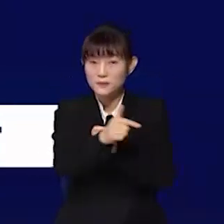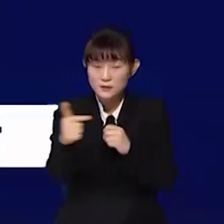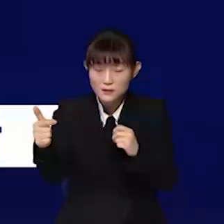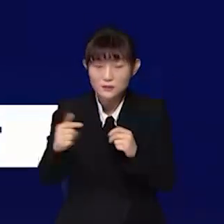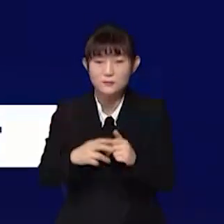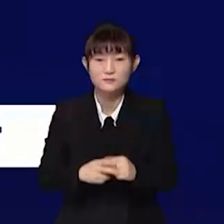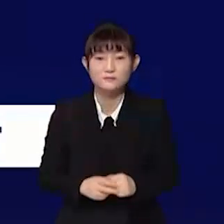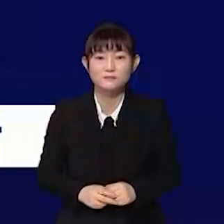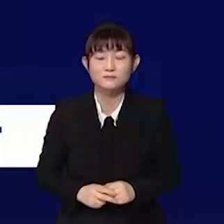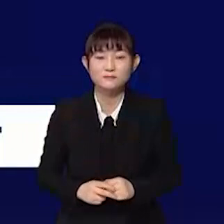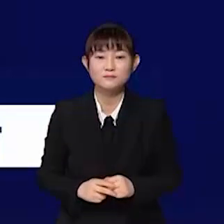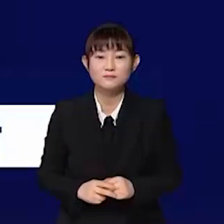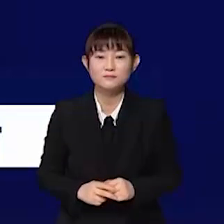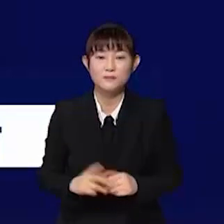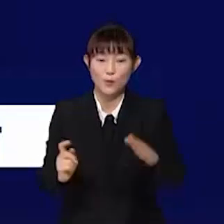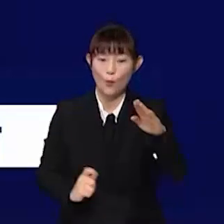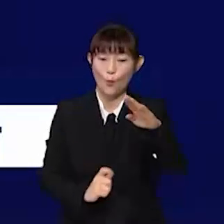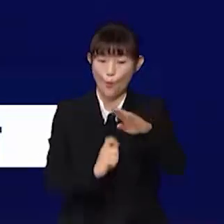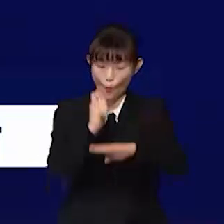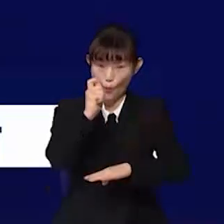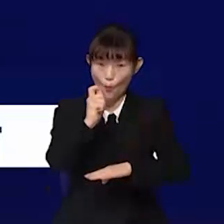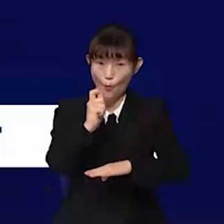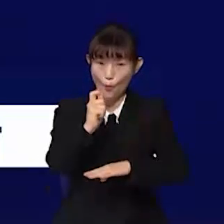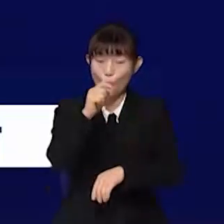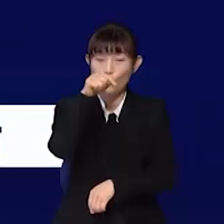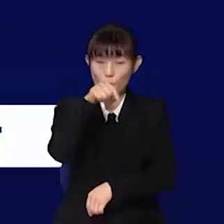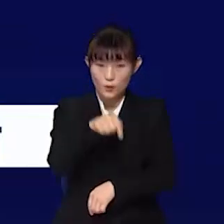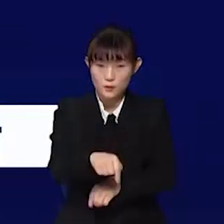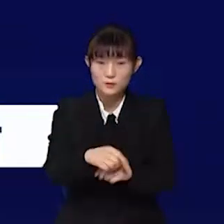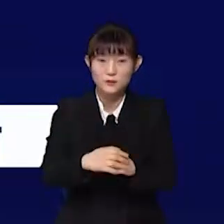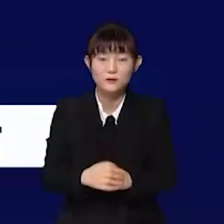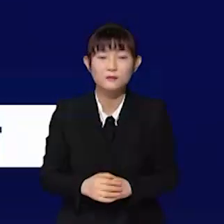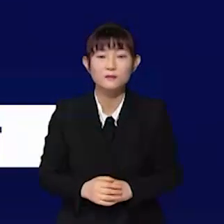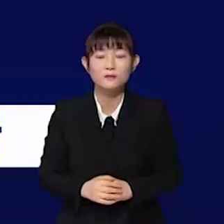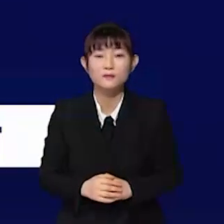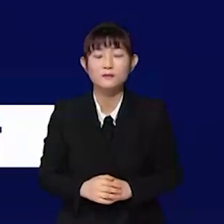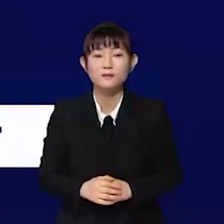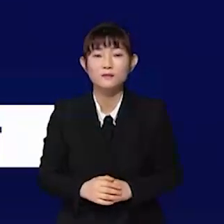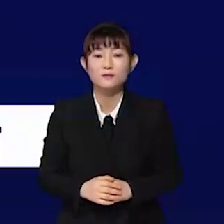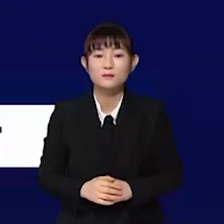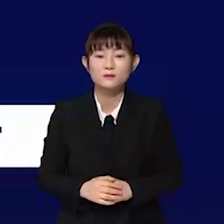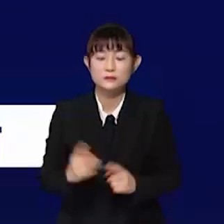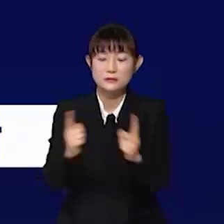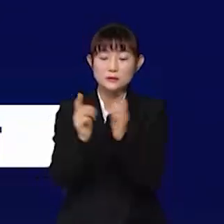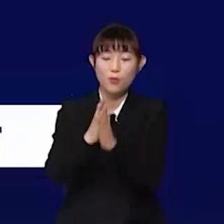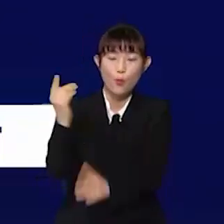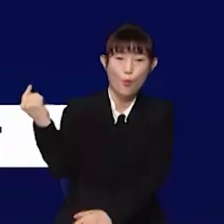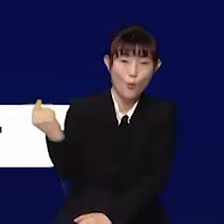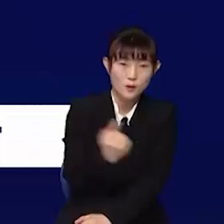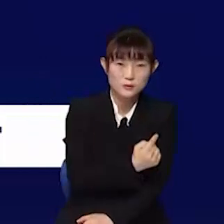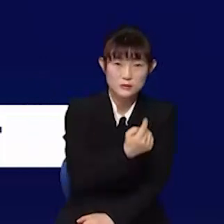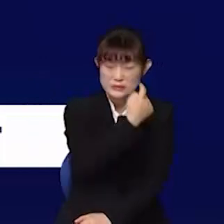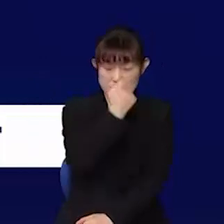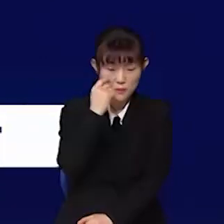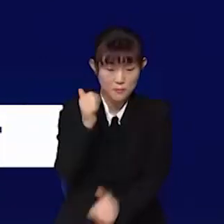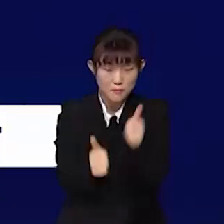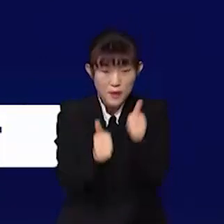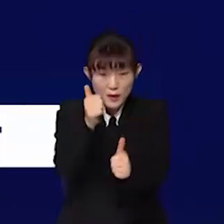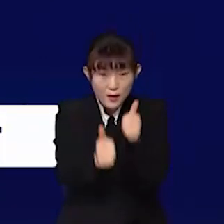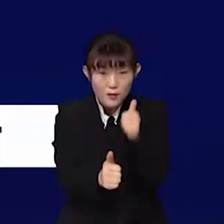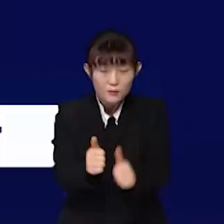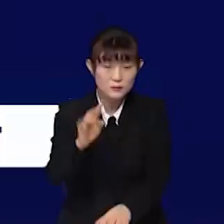대기업들이 이 우리 공우주센터 드론 센터에 와서 이제 실증을 하게 되는데 거기에는